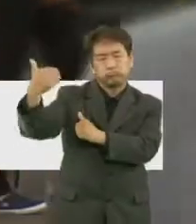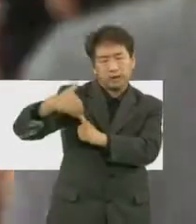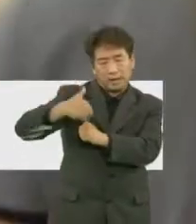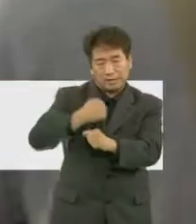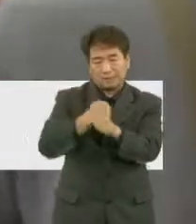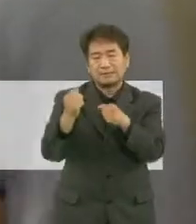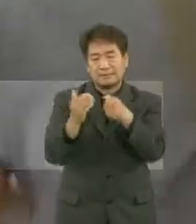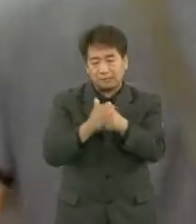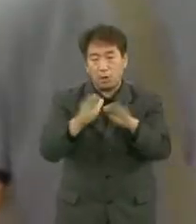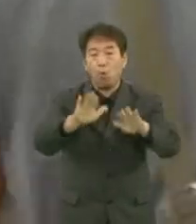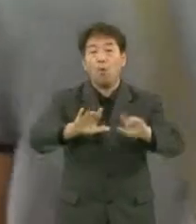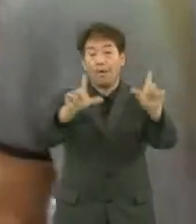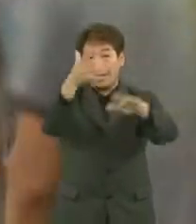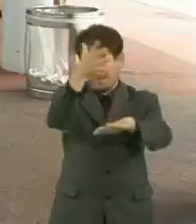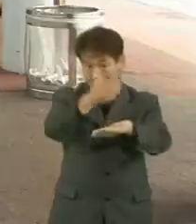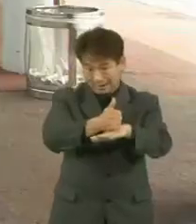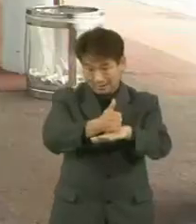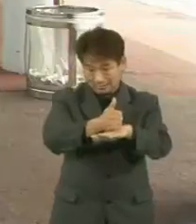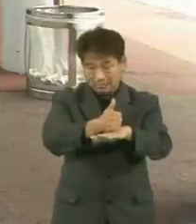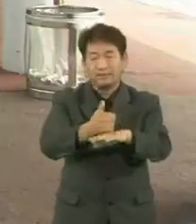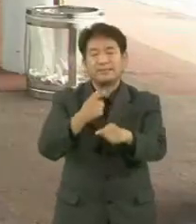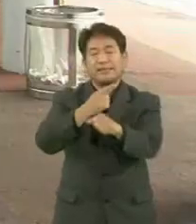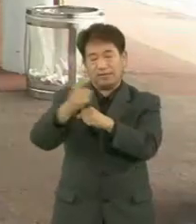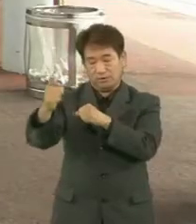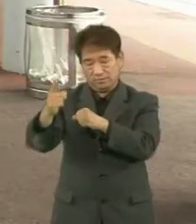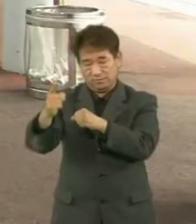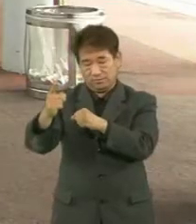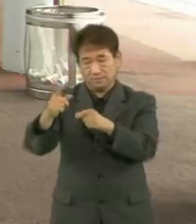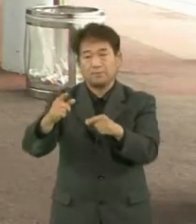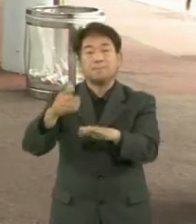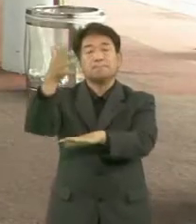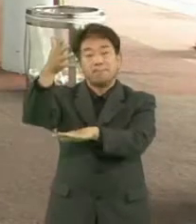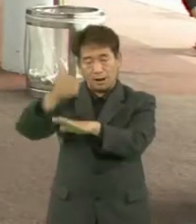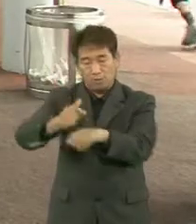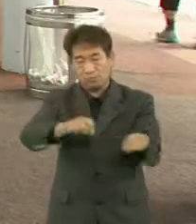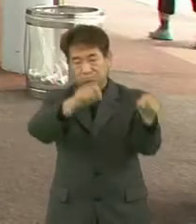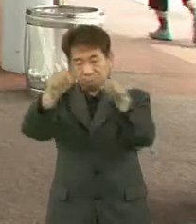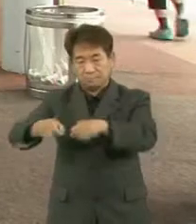착공 시점이 올 하반기에서 내년 하반기로 1년가량 미뤄진 상태입니다.